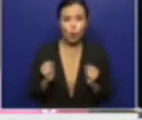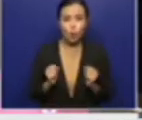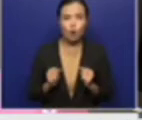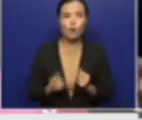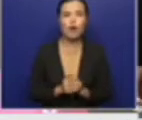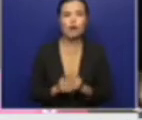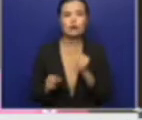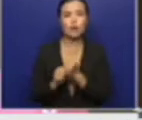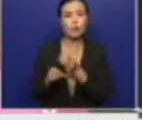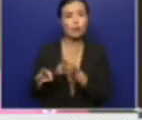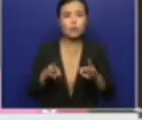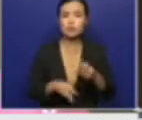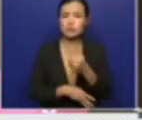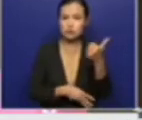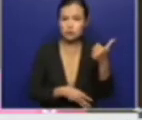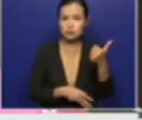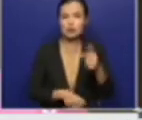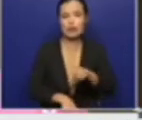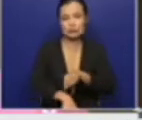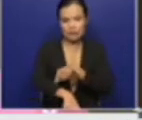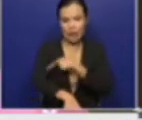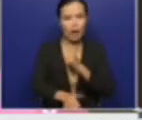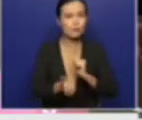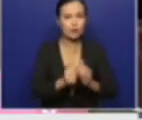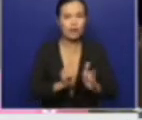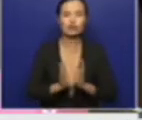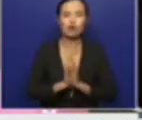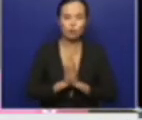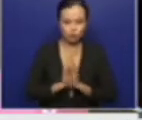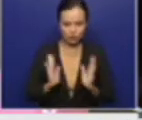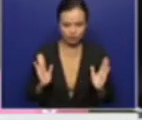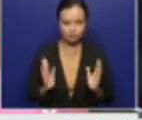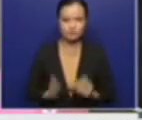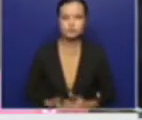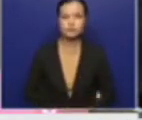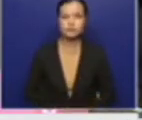ำวิธีการอื่นมันจะช้าไปครับขอบคุณมากครับท่านประธานครับ ขอบคุณครับ